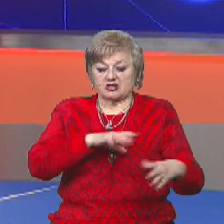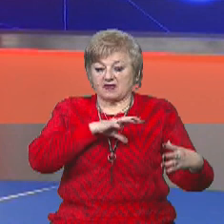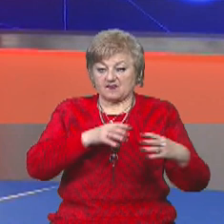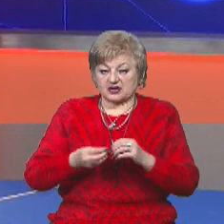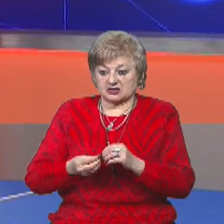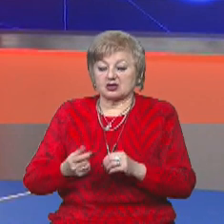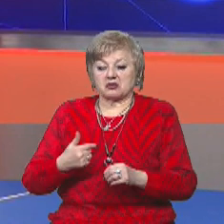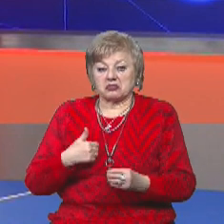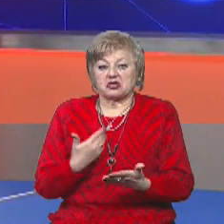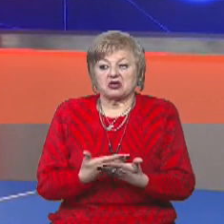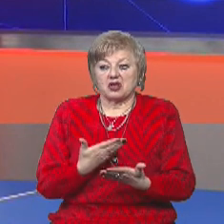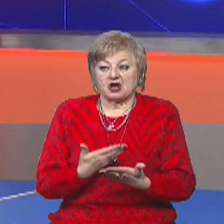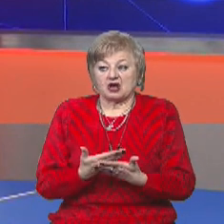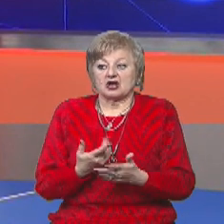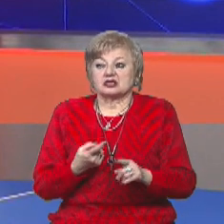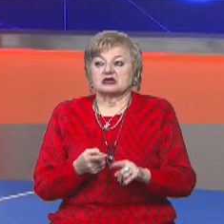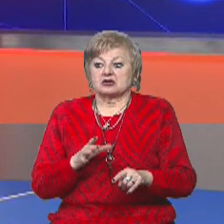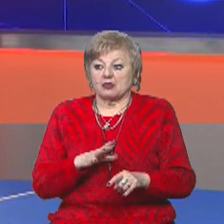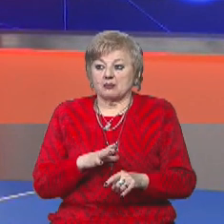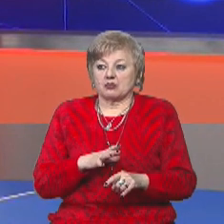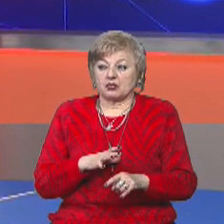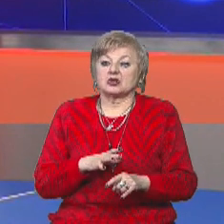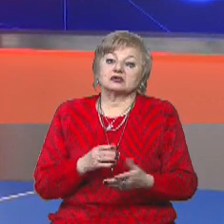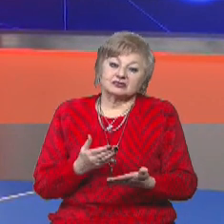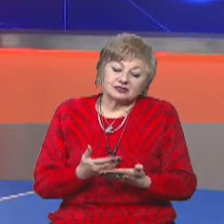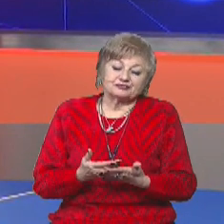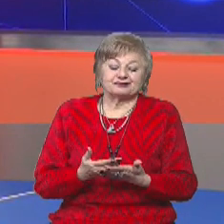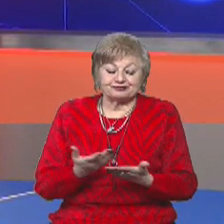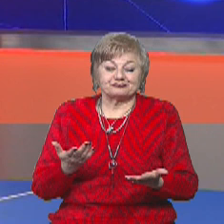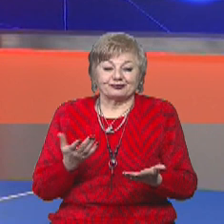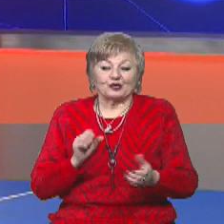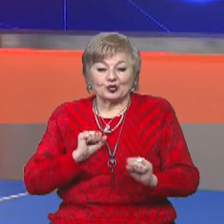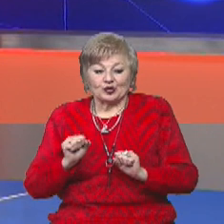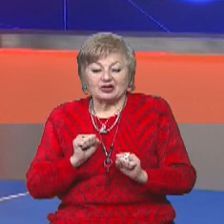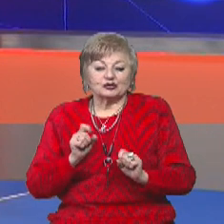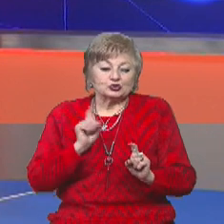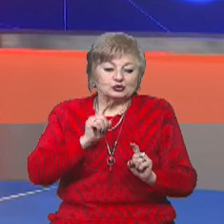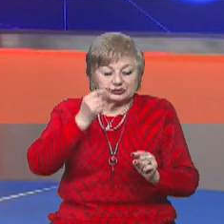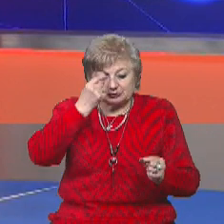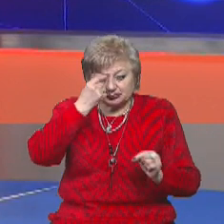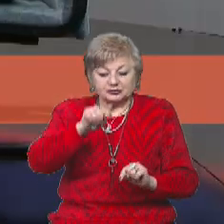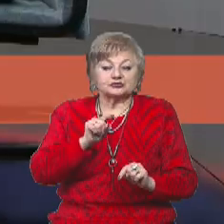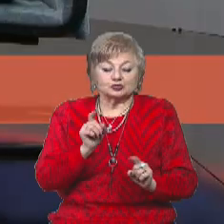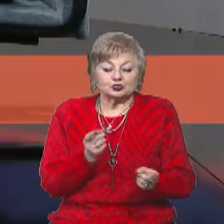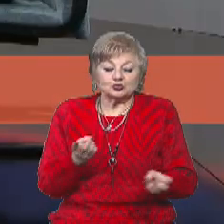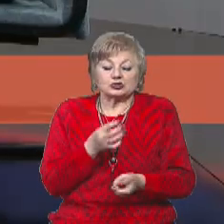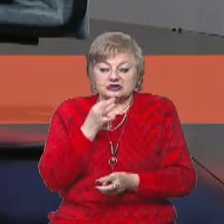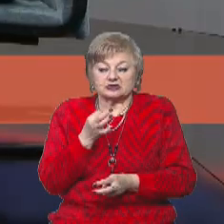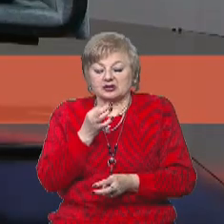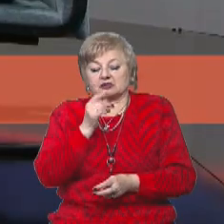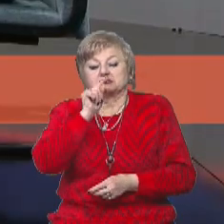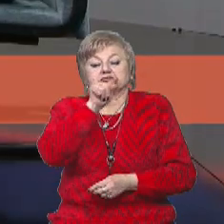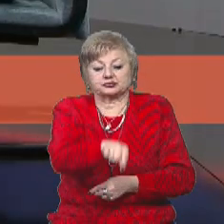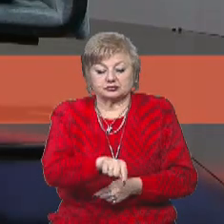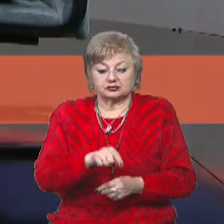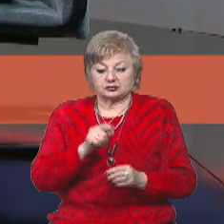мені здається, що це був такий стандартний чиновничий підхід, що давайте, ну, щось нам людям треба сказати. І от взяли і сказали.